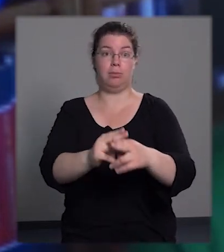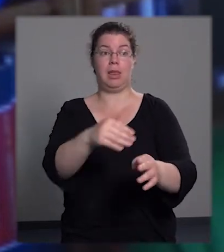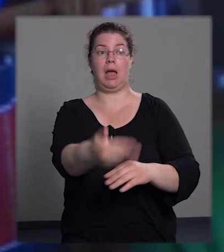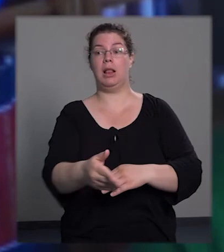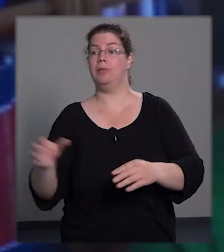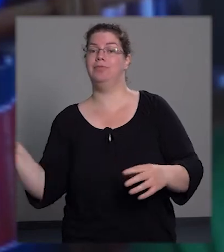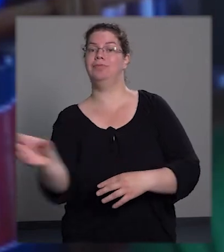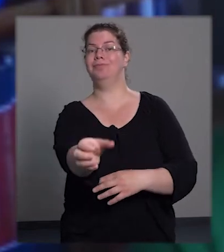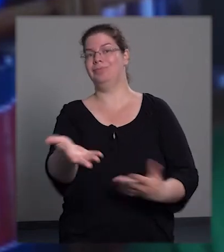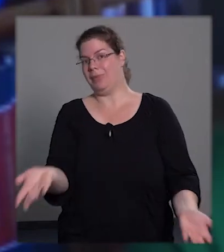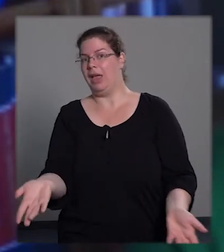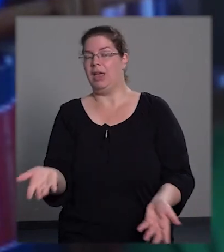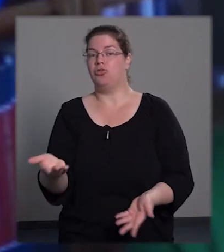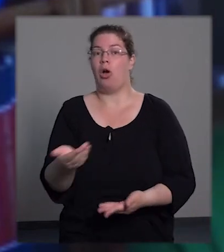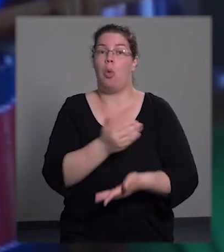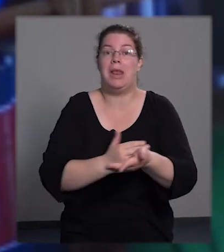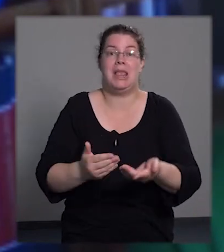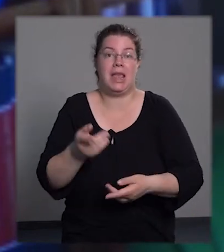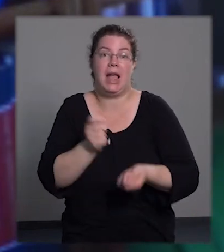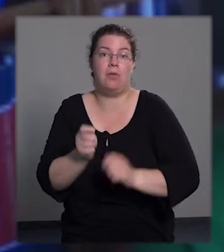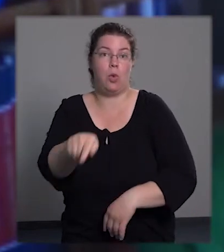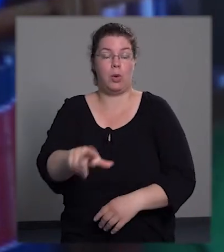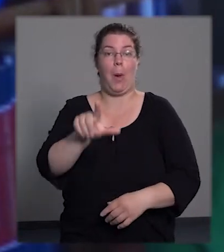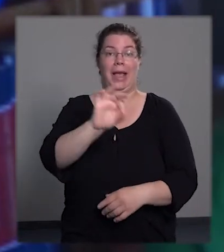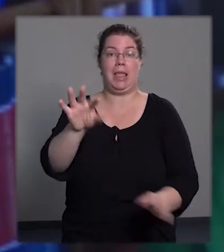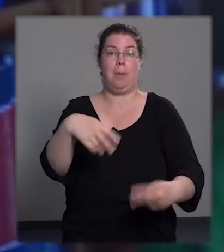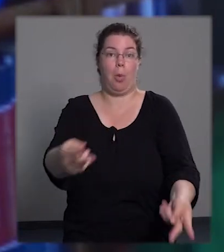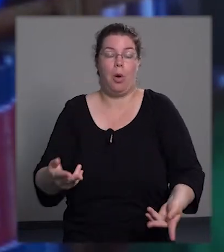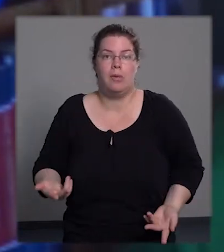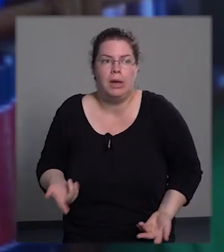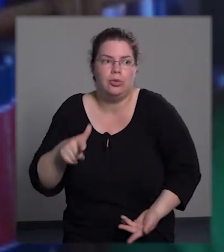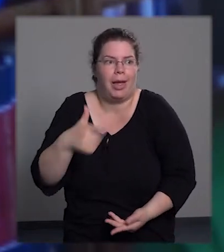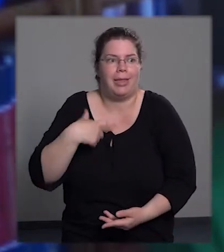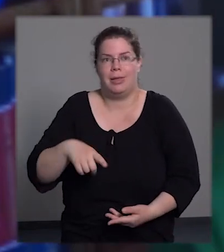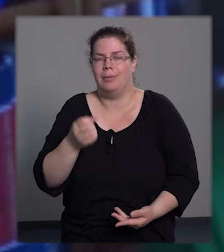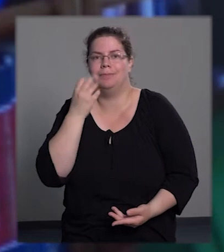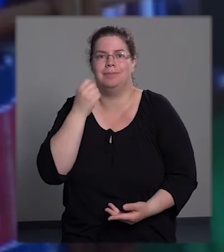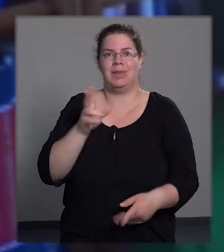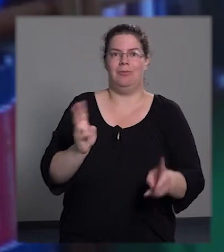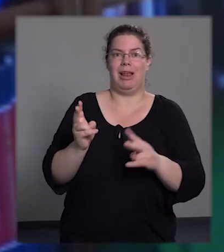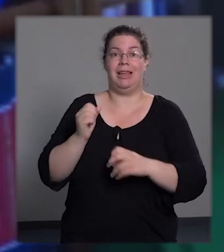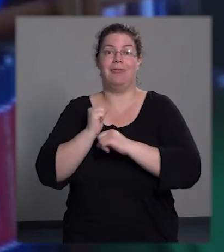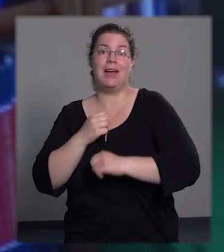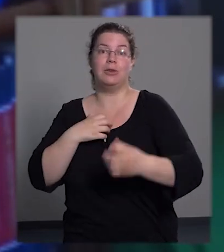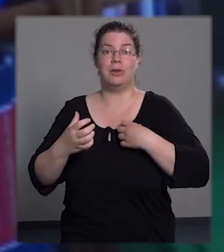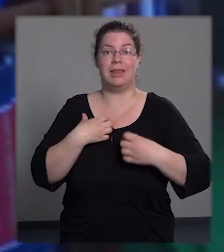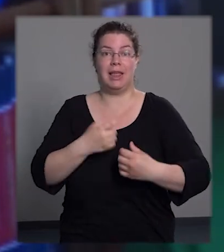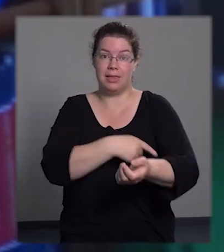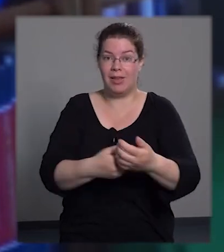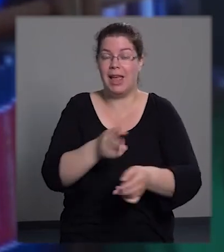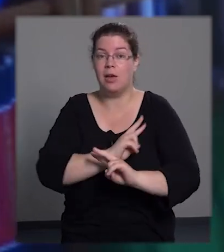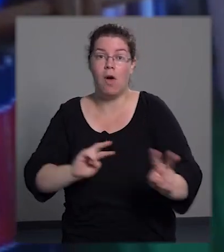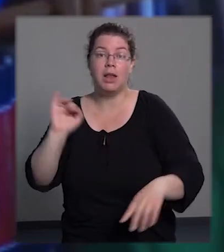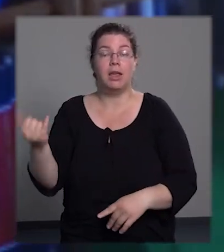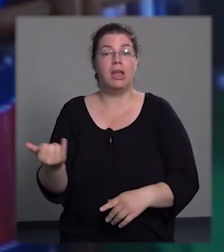menni, székelyfonó, már 2 nap múlva. És akkor, na most ez az, amikor valaki vándorszínész vénával rendelkezik, és már eleve